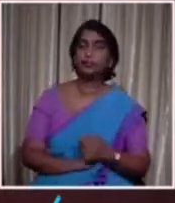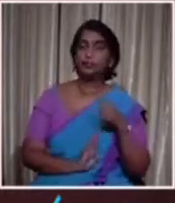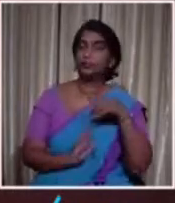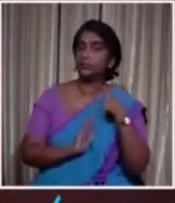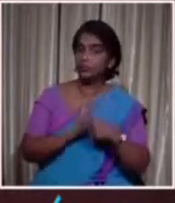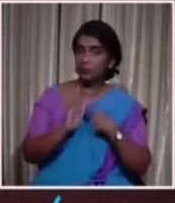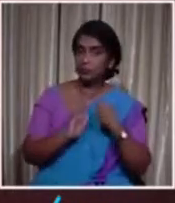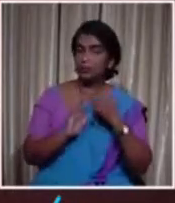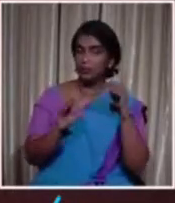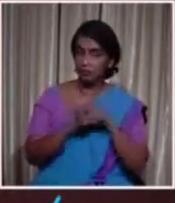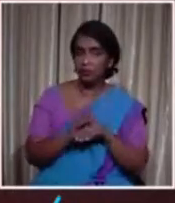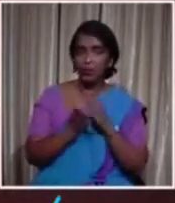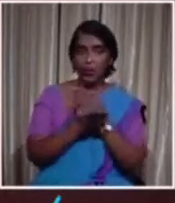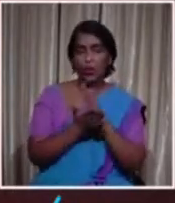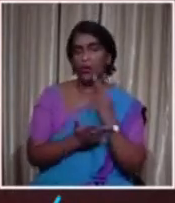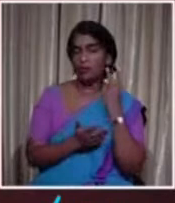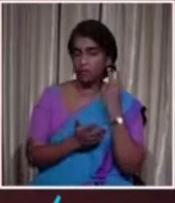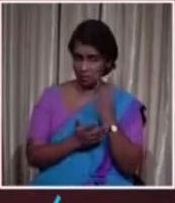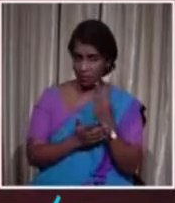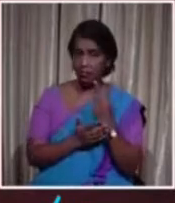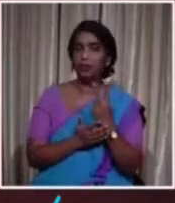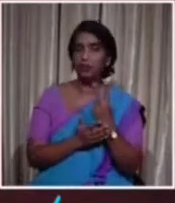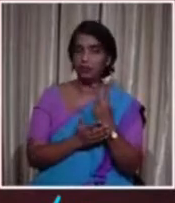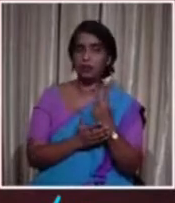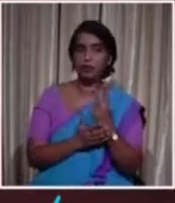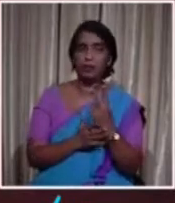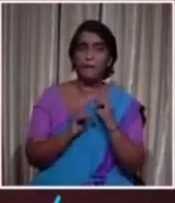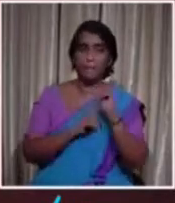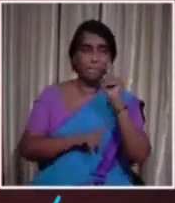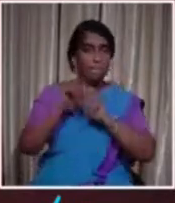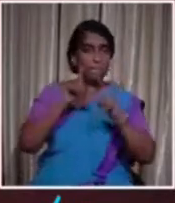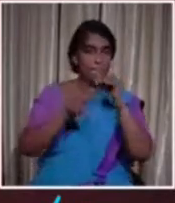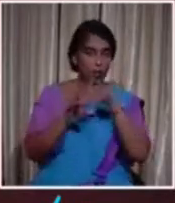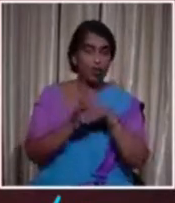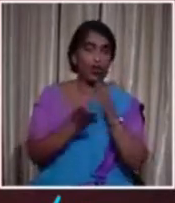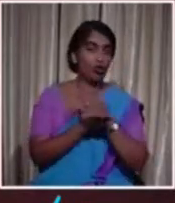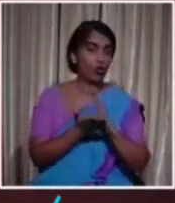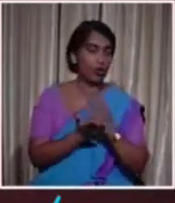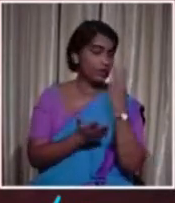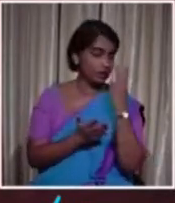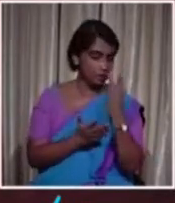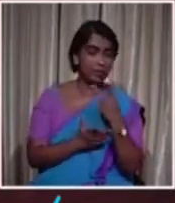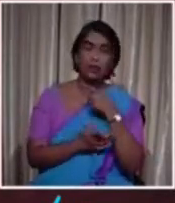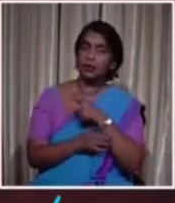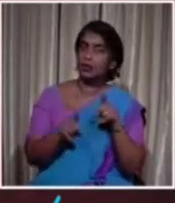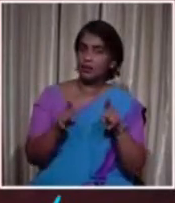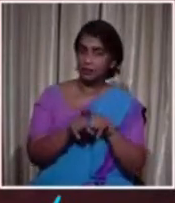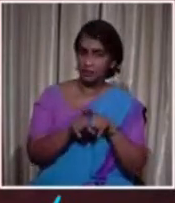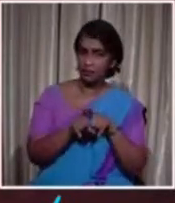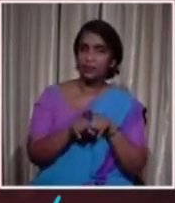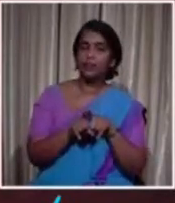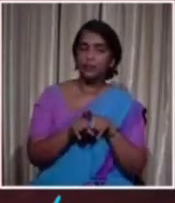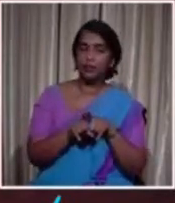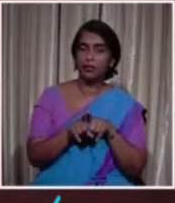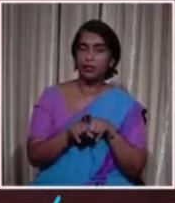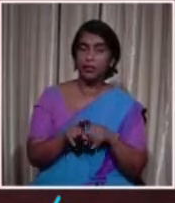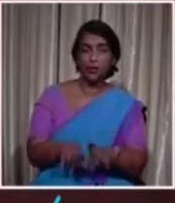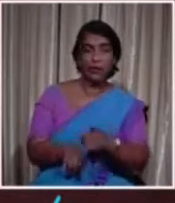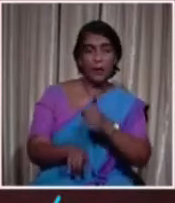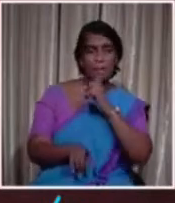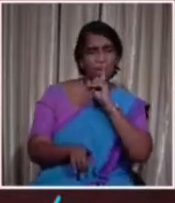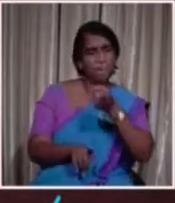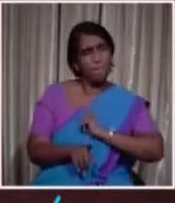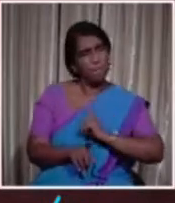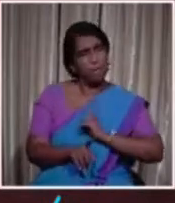රටේ ඉන්නවා කොටස් දෙකක් මේව නැත්තම් මේ පාර්ලිමේන්තුවේ ඉන්න කොටස් දෙකක් ඒක තමයි පළු වෙන්න බැනුම්